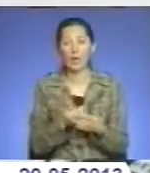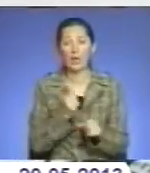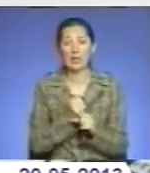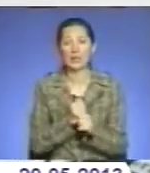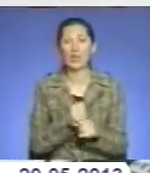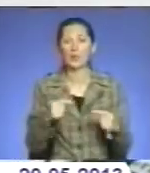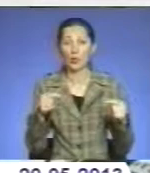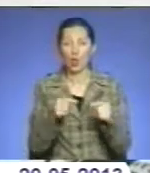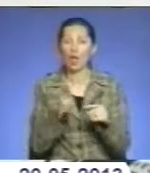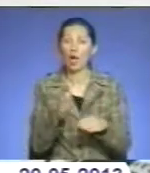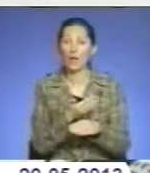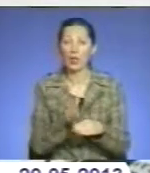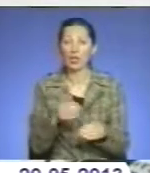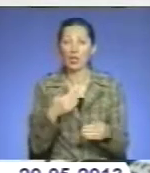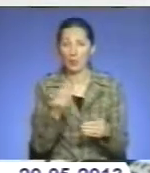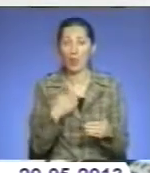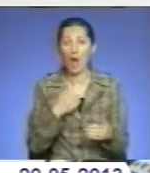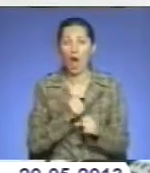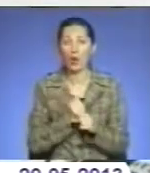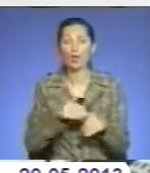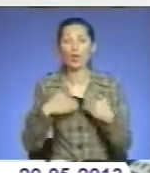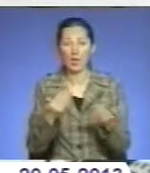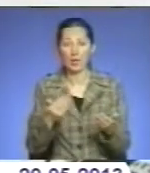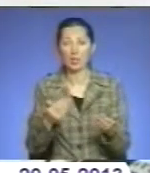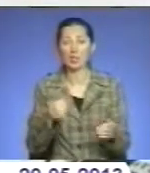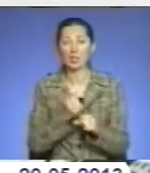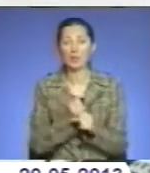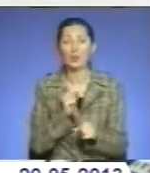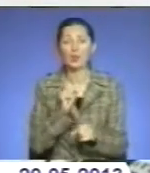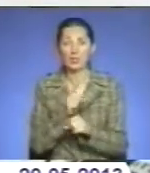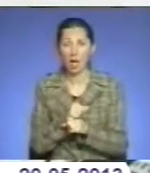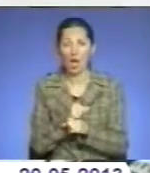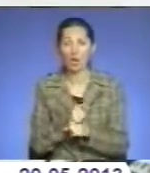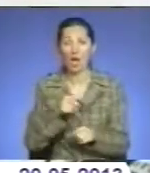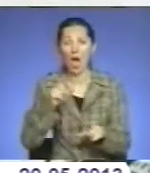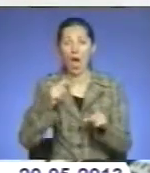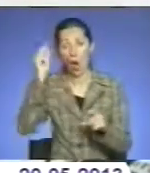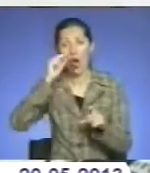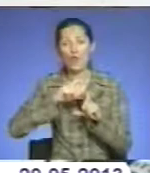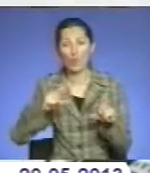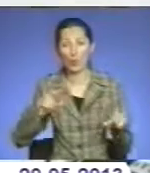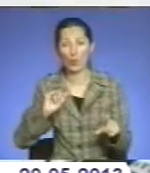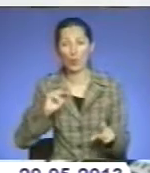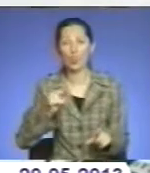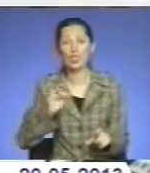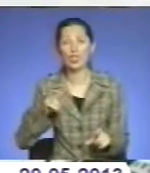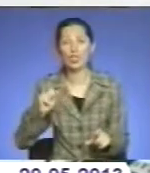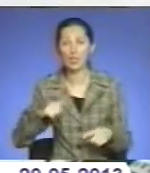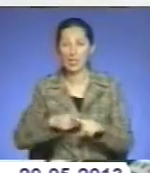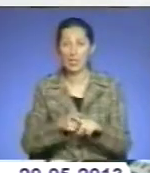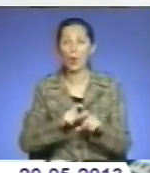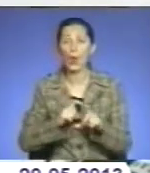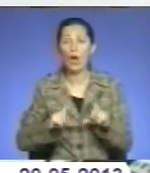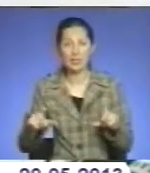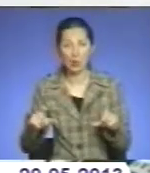и давайте мы как работодатели и дадим заказ вузам, там, училищам, техникумам,